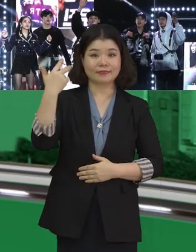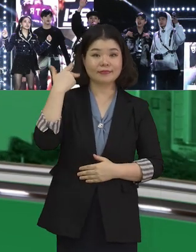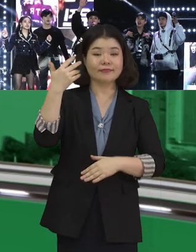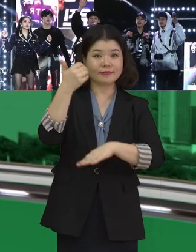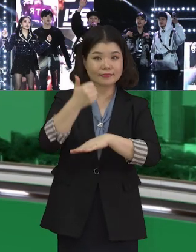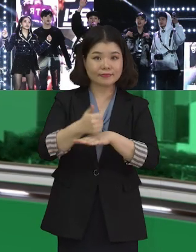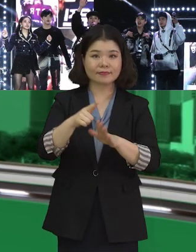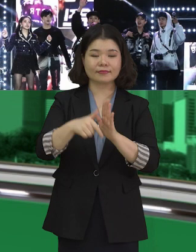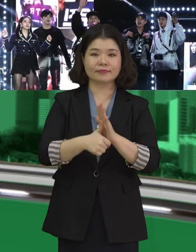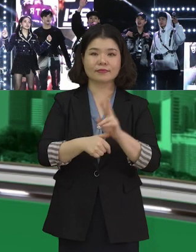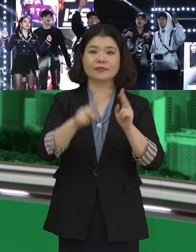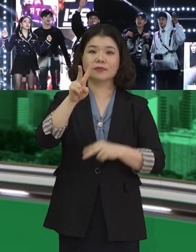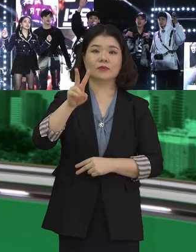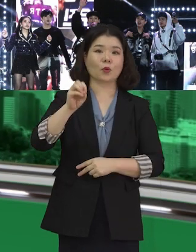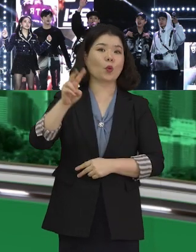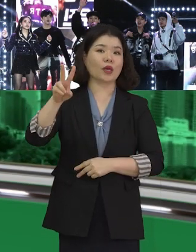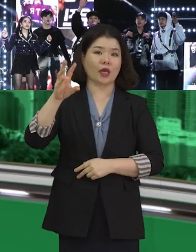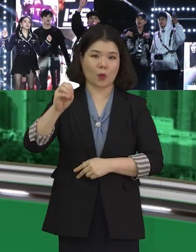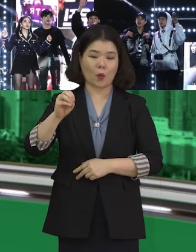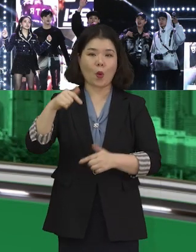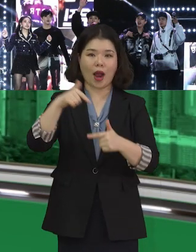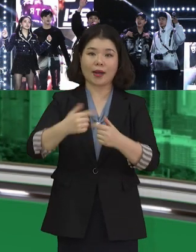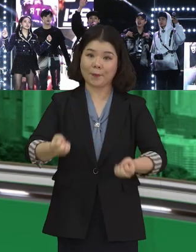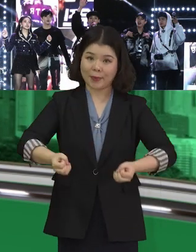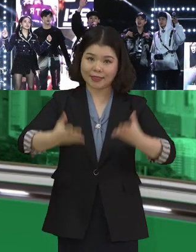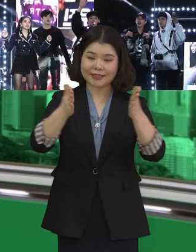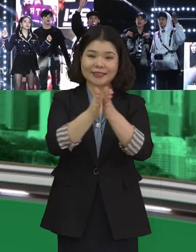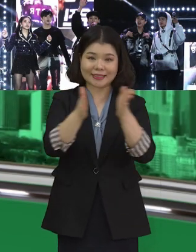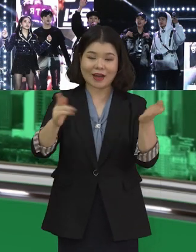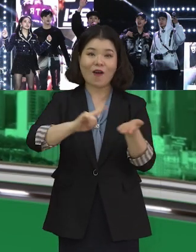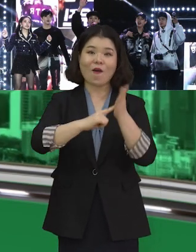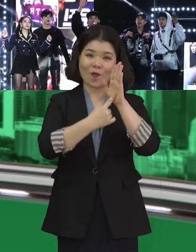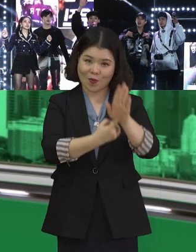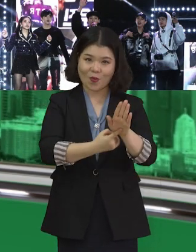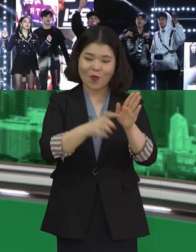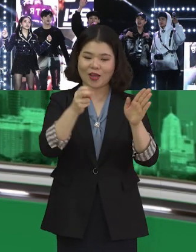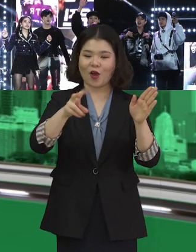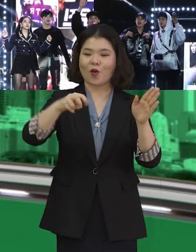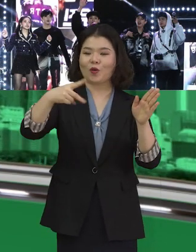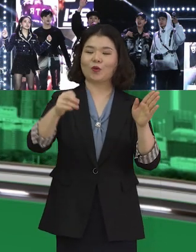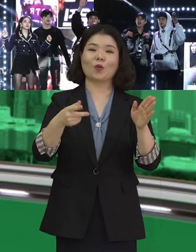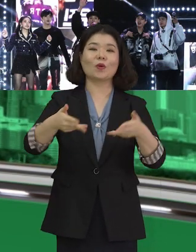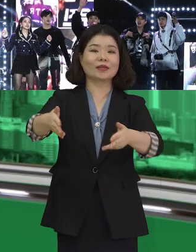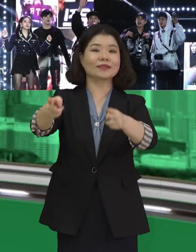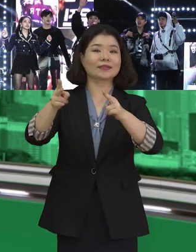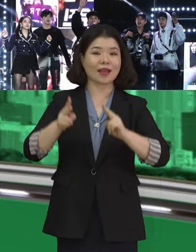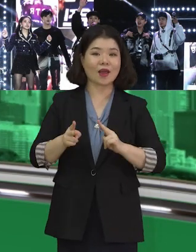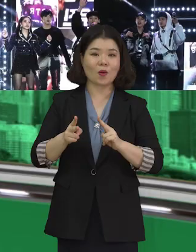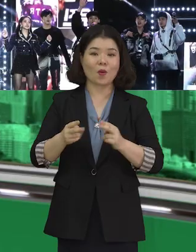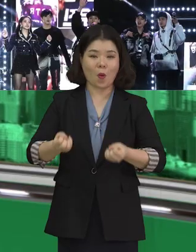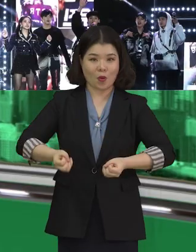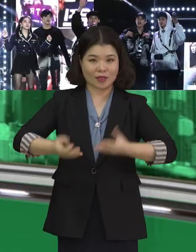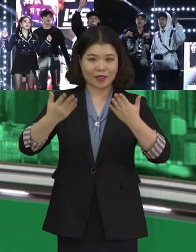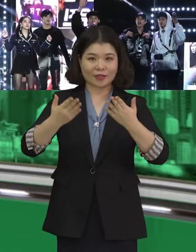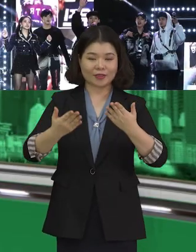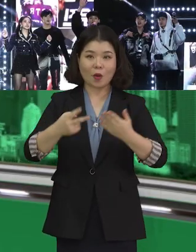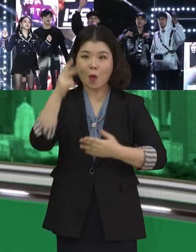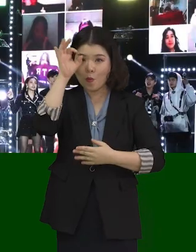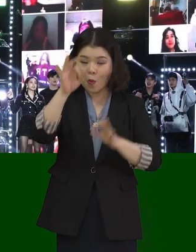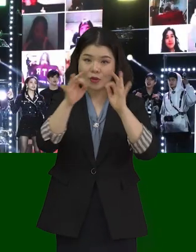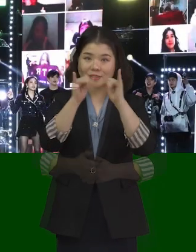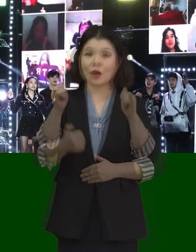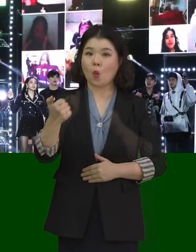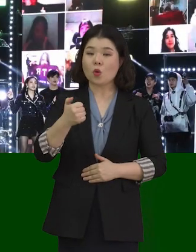주말 2020 온택트 강남 페스티벌의 시작을 알린 영동대로 K-POP 콘서트의 누적 시청